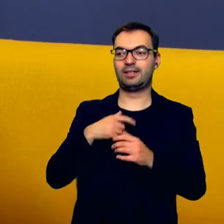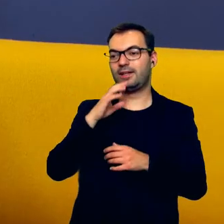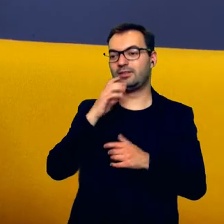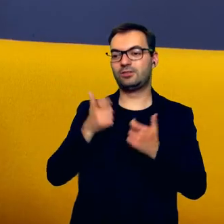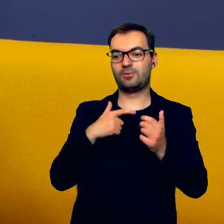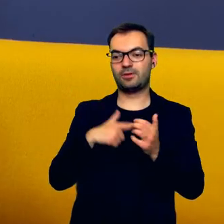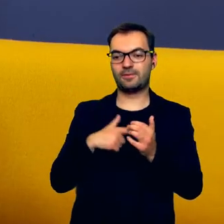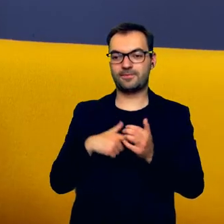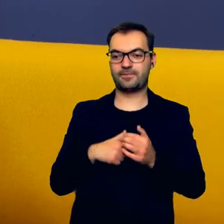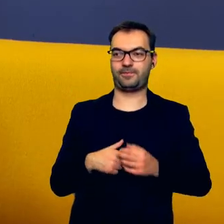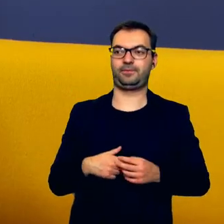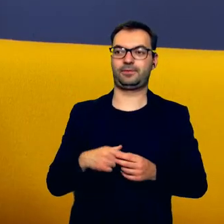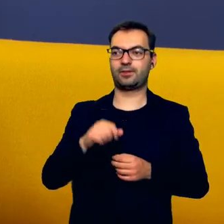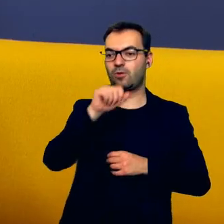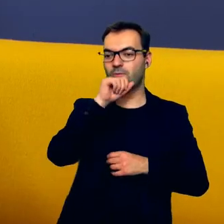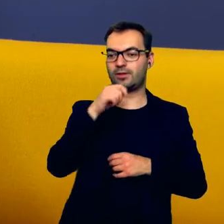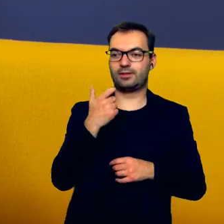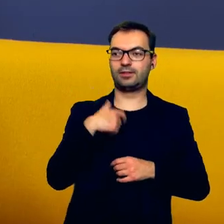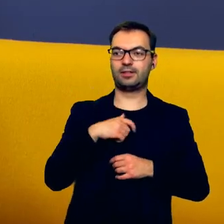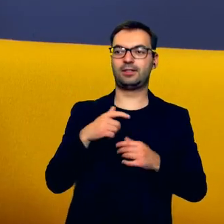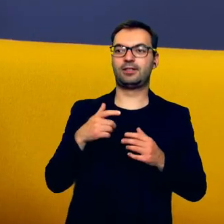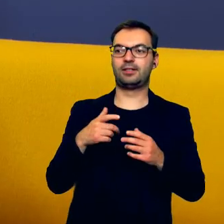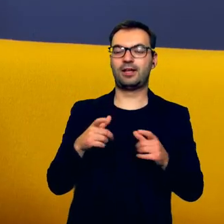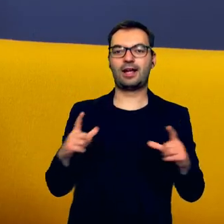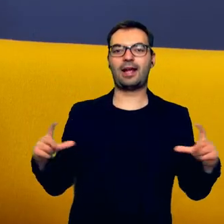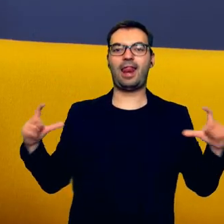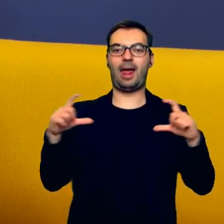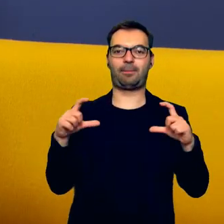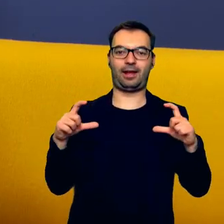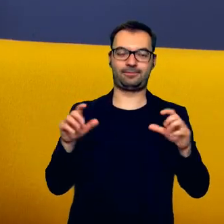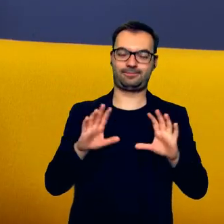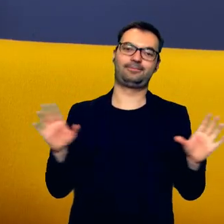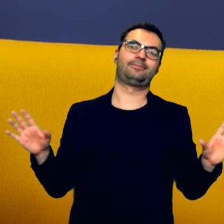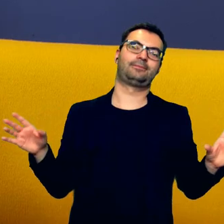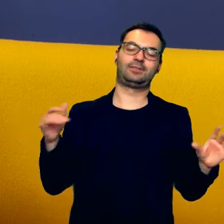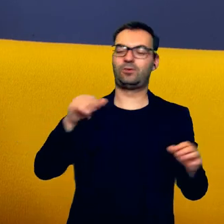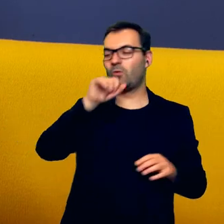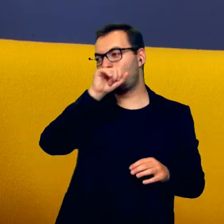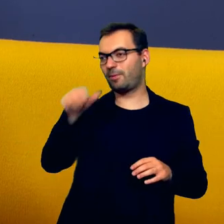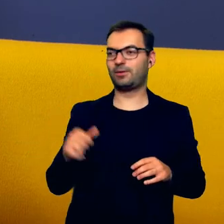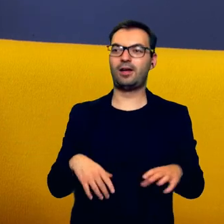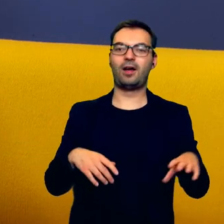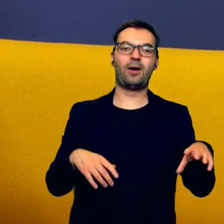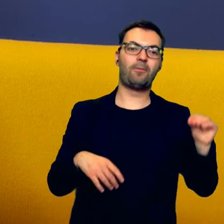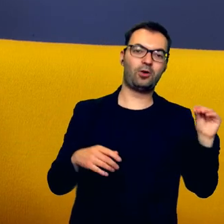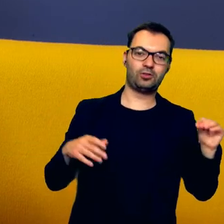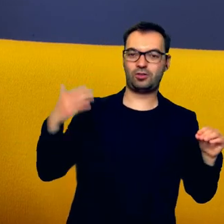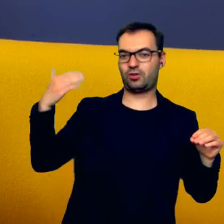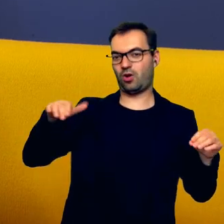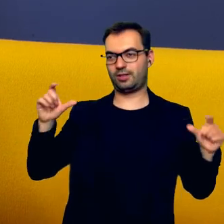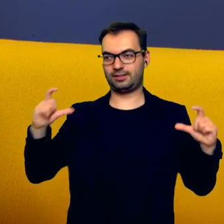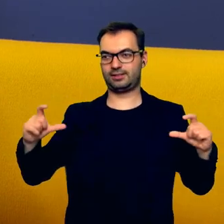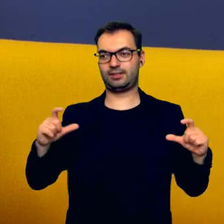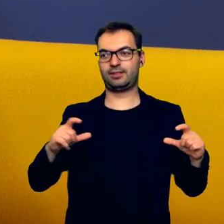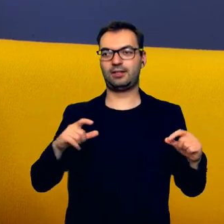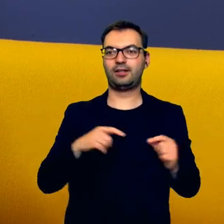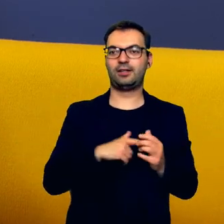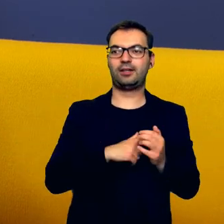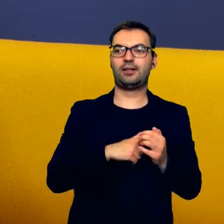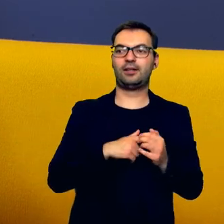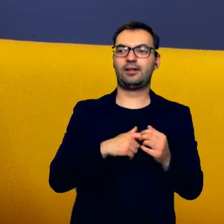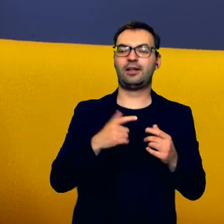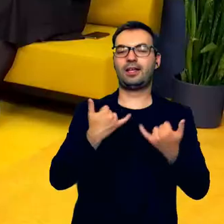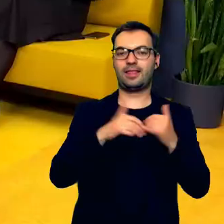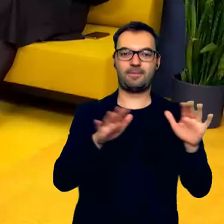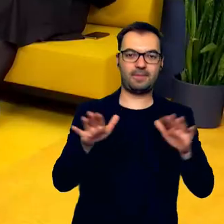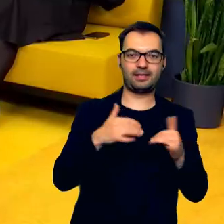zastosowałem w tej książce ulubioną przeze mnie kompozycję klamrową. Czyli i prolog, i epilog toczą się w innym